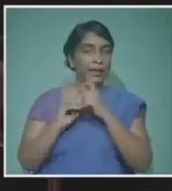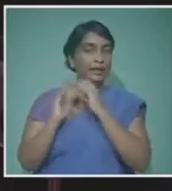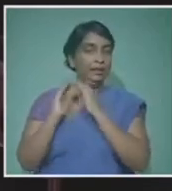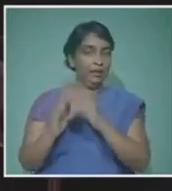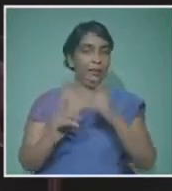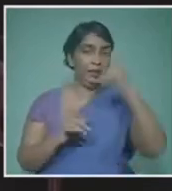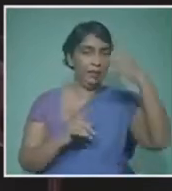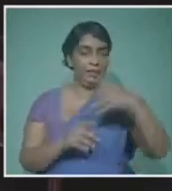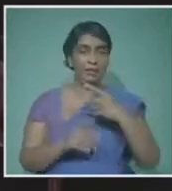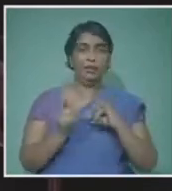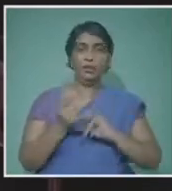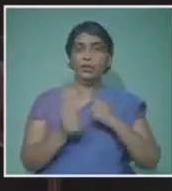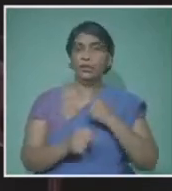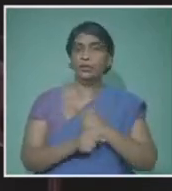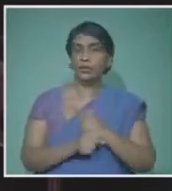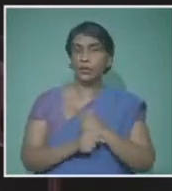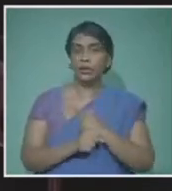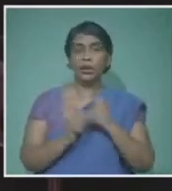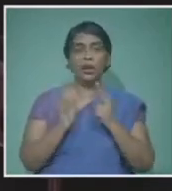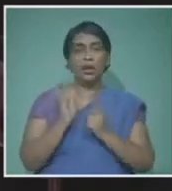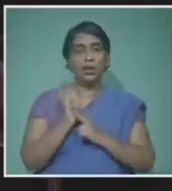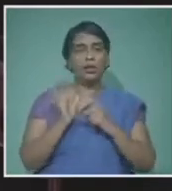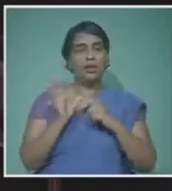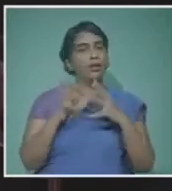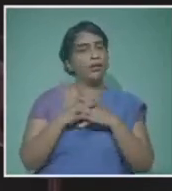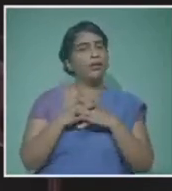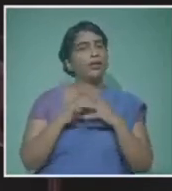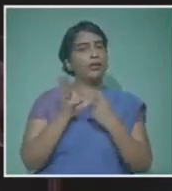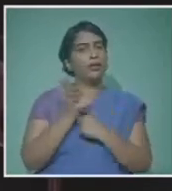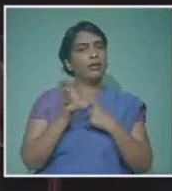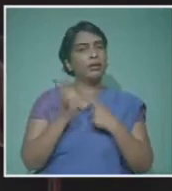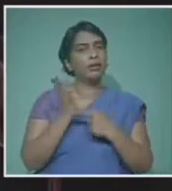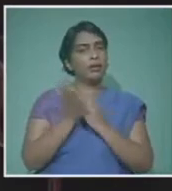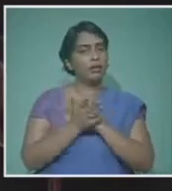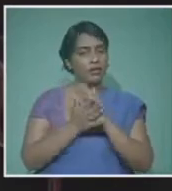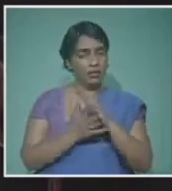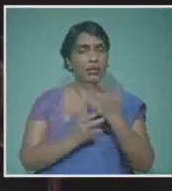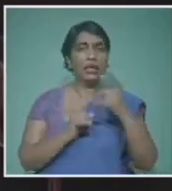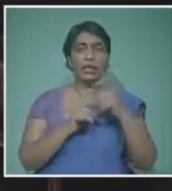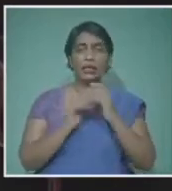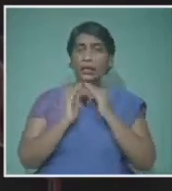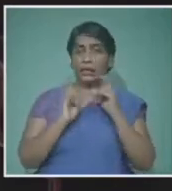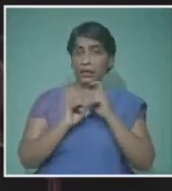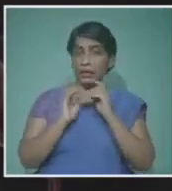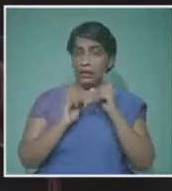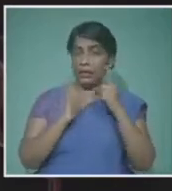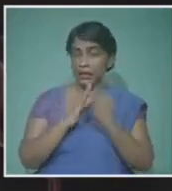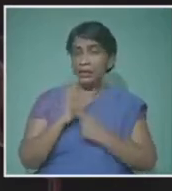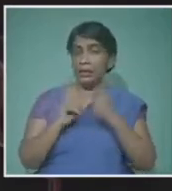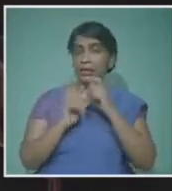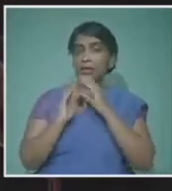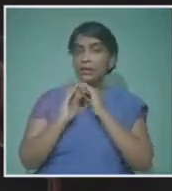නීතිපති දෙපාර්තමේන්තුවේ අතිරේක සොලිසිටර් ජෙනරාල් නවරත්න බණ්ඩාර මෙතුමාට නීතිපති දෙපාර්තමේන්තුවේ